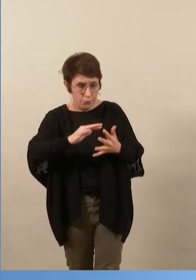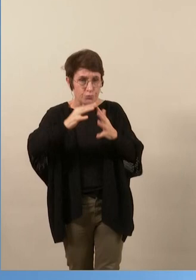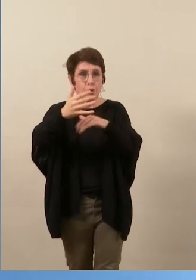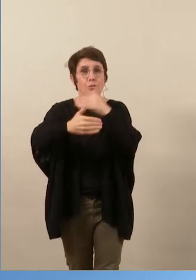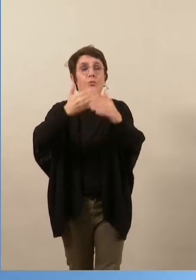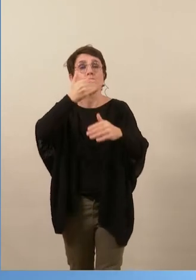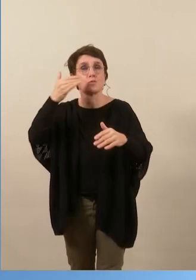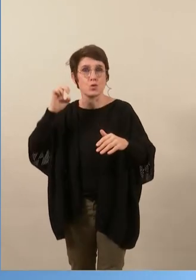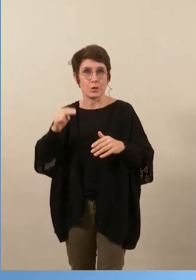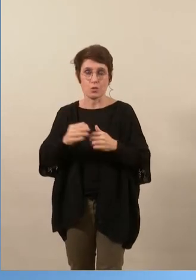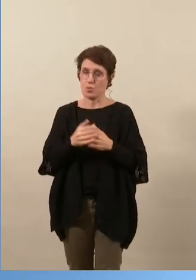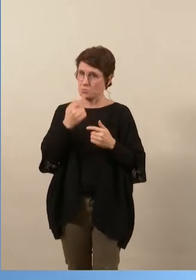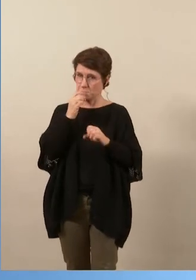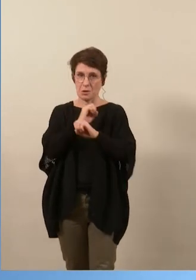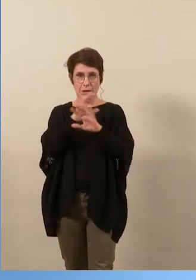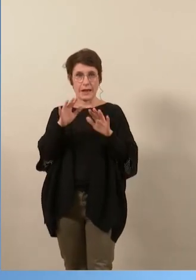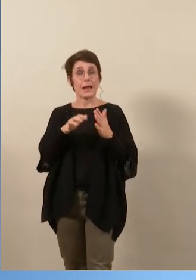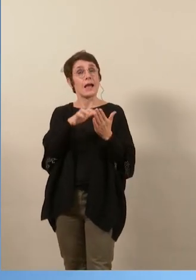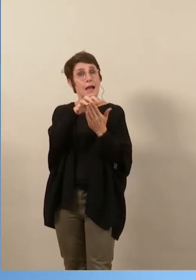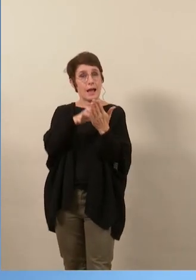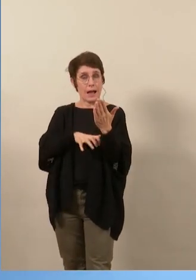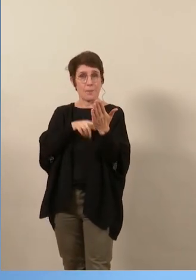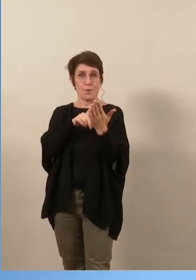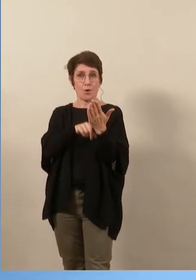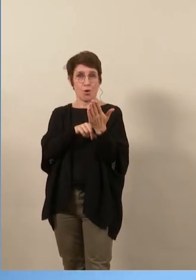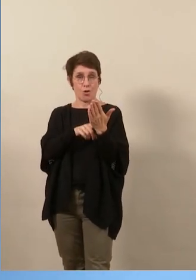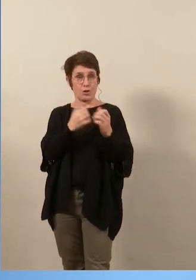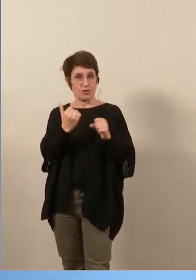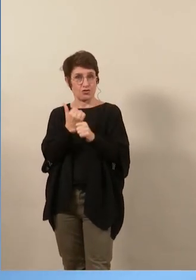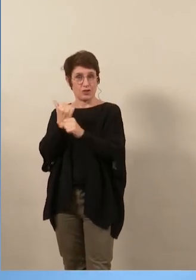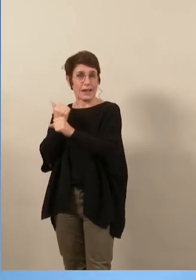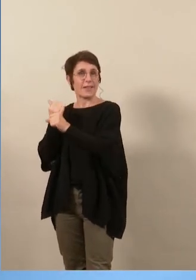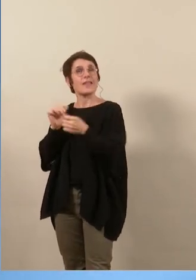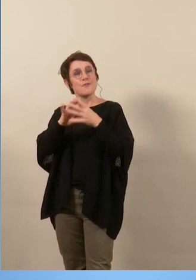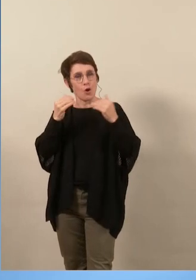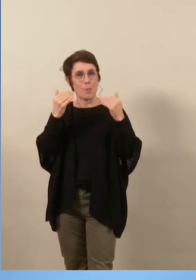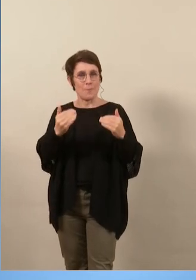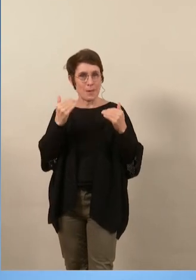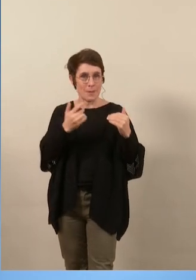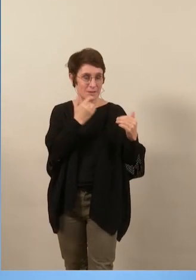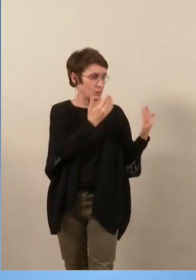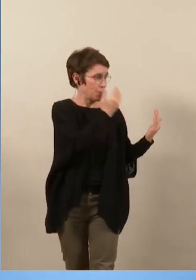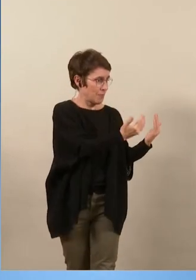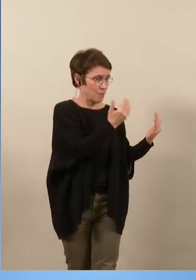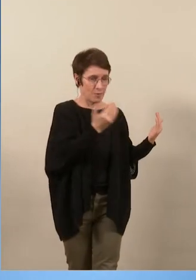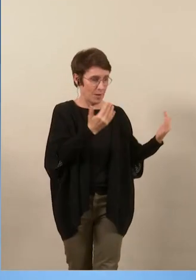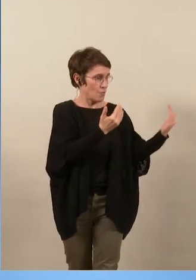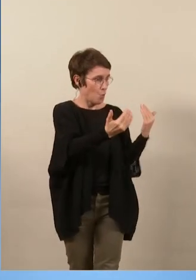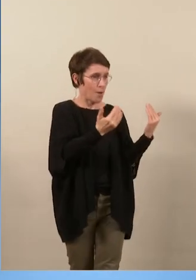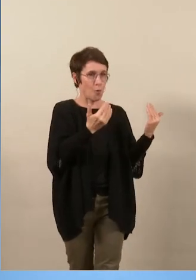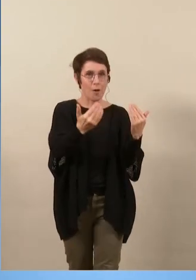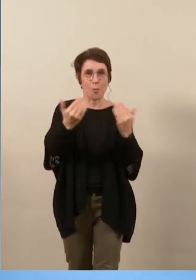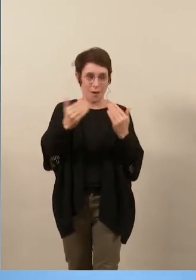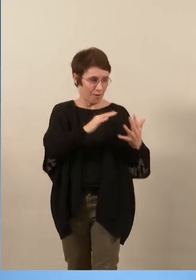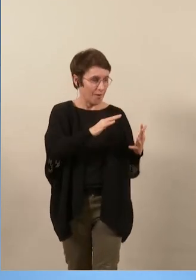visée une tram de rapport identique d'une année sur l'autre qui nous permet de faire des comparaisons utiles et de suivre dans la